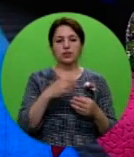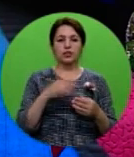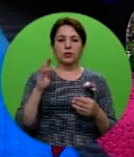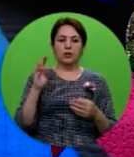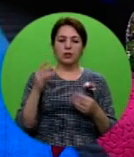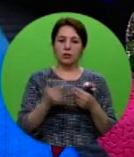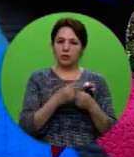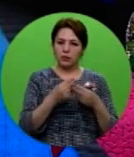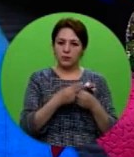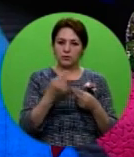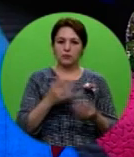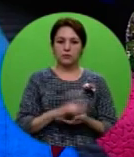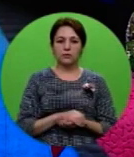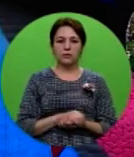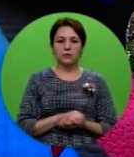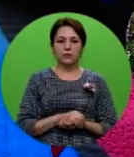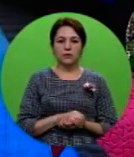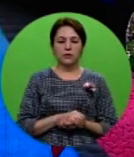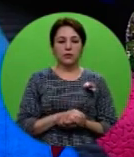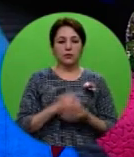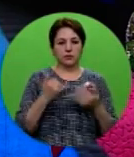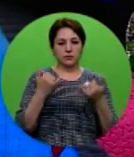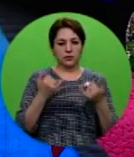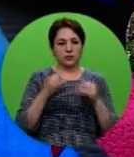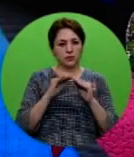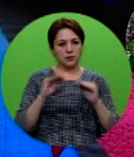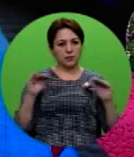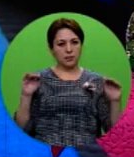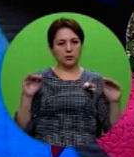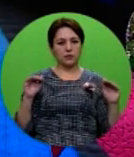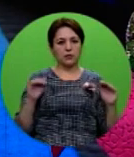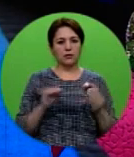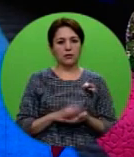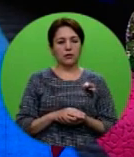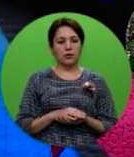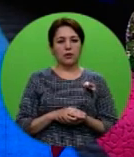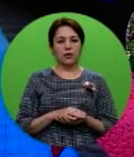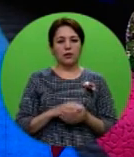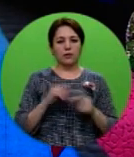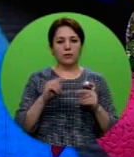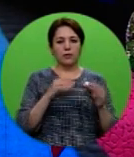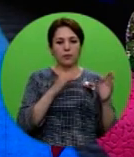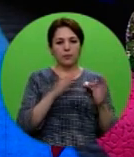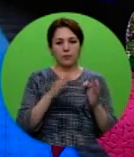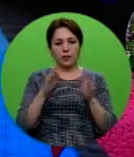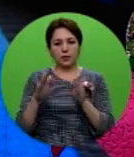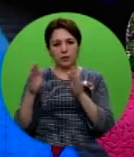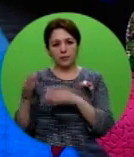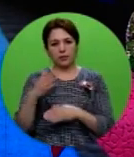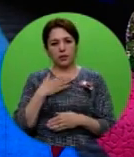Так, а теперь, ребята, Вот здесь поэтапно я